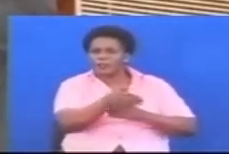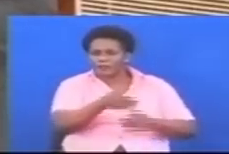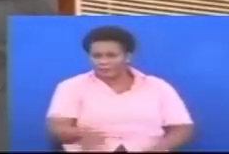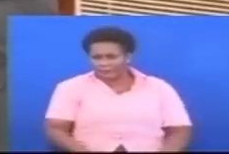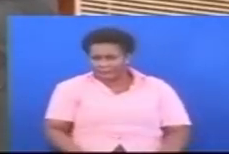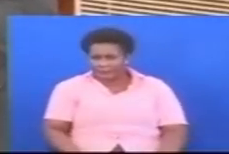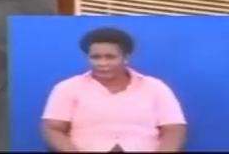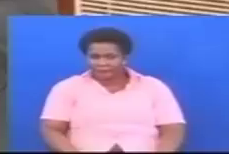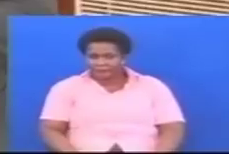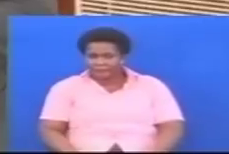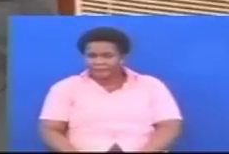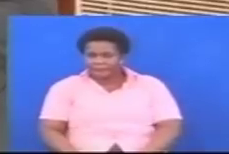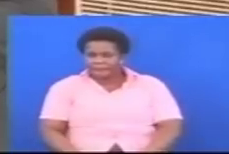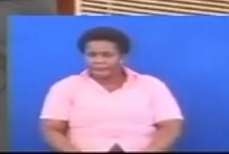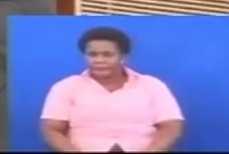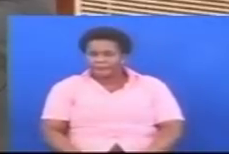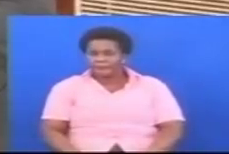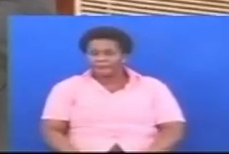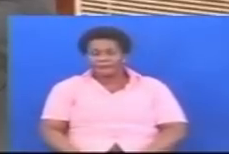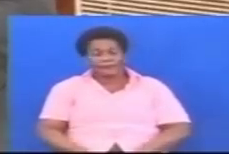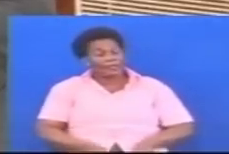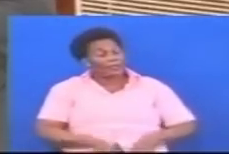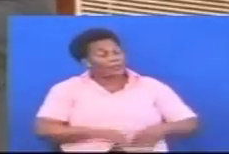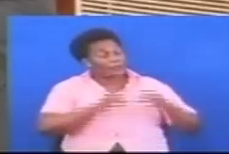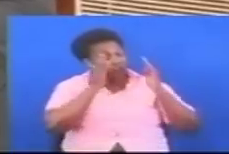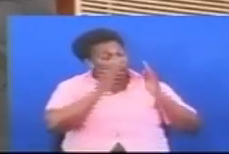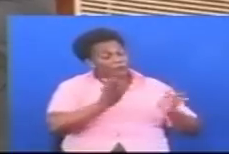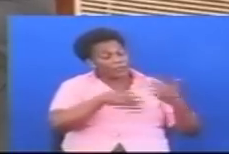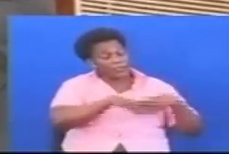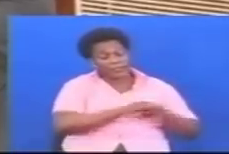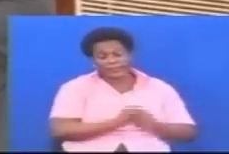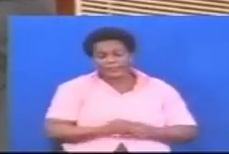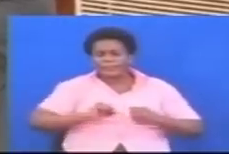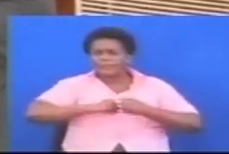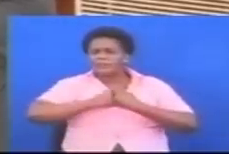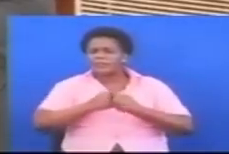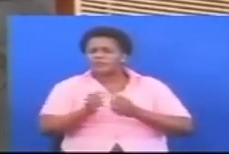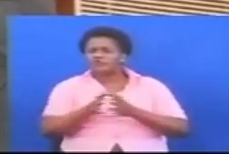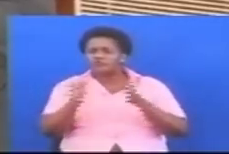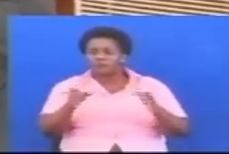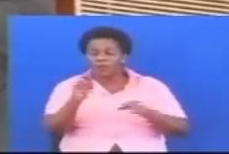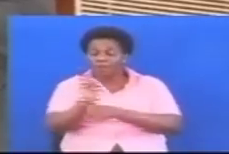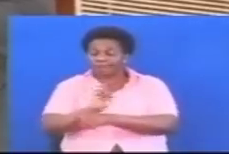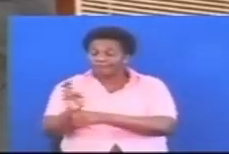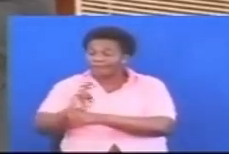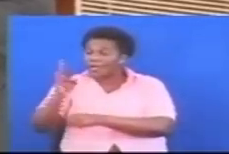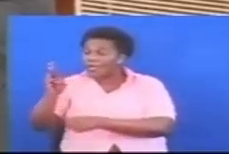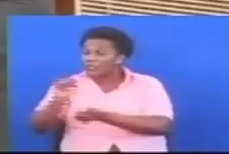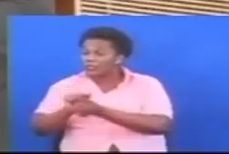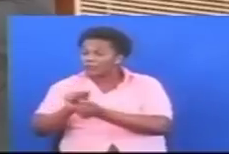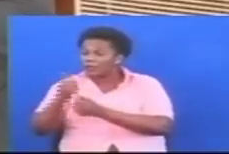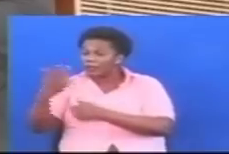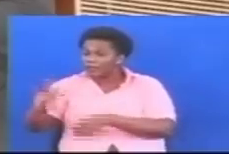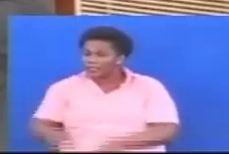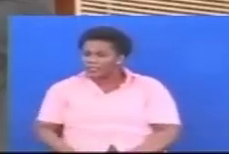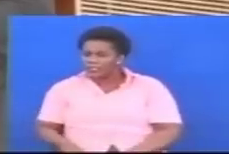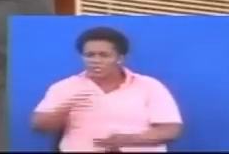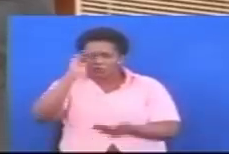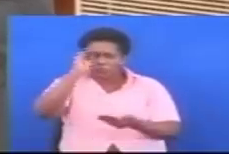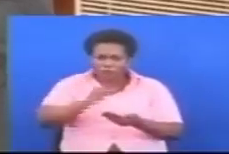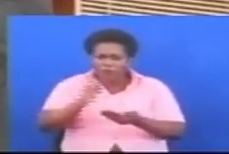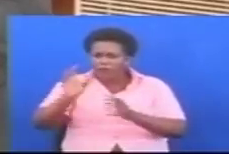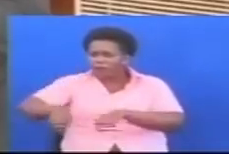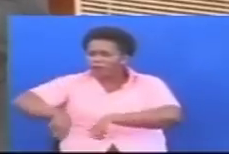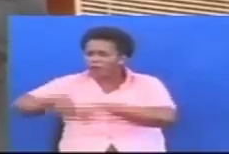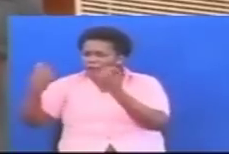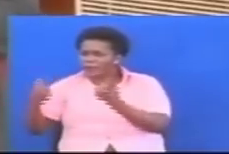Mheshimiwa Mwenyekiti, changamoto kubwa iliyopo katika usimamizi wa rasilimali za maji ni kupungua na kuharibika kwa vyanzo vya maji kutokana na shughuli